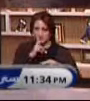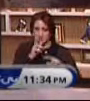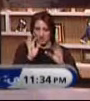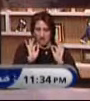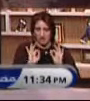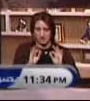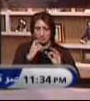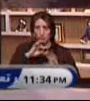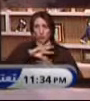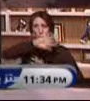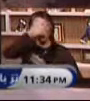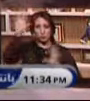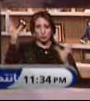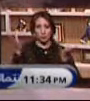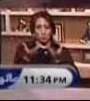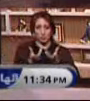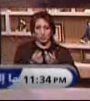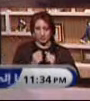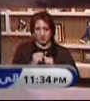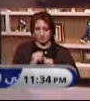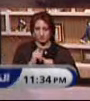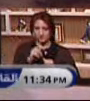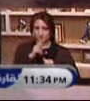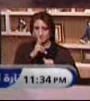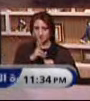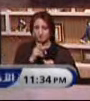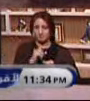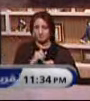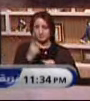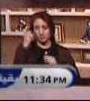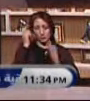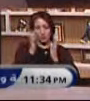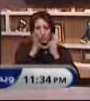دي يعني قال احد الحكماء